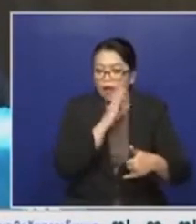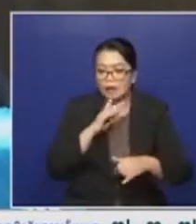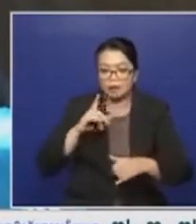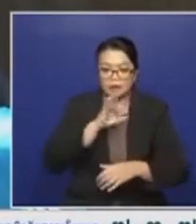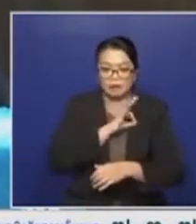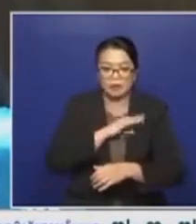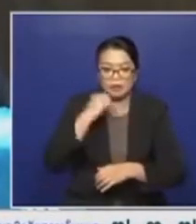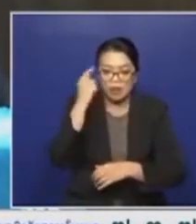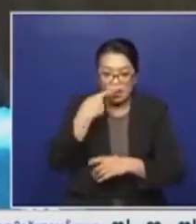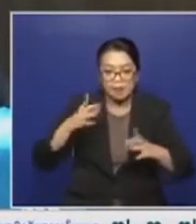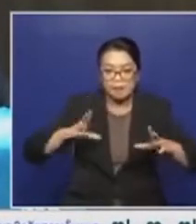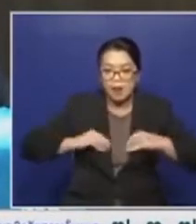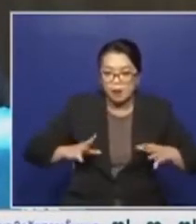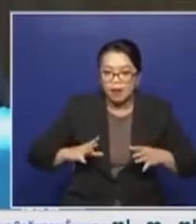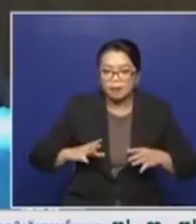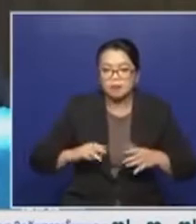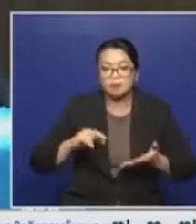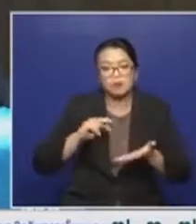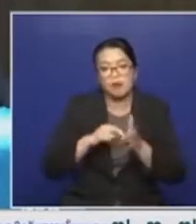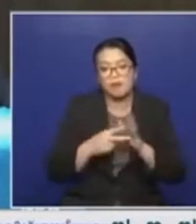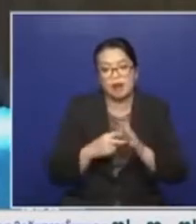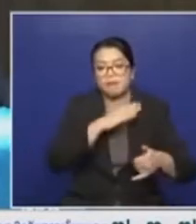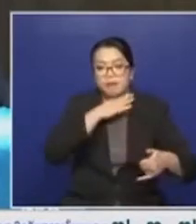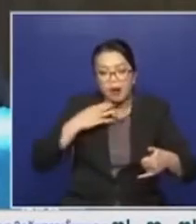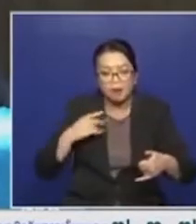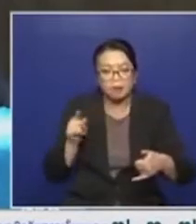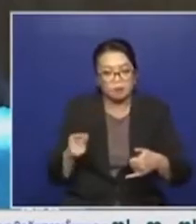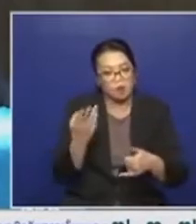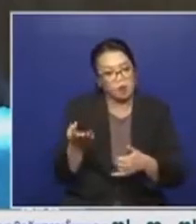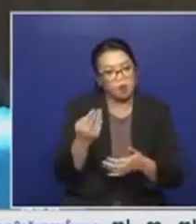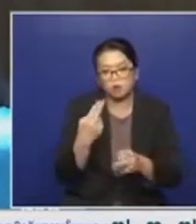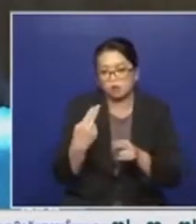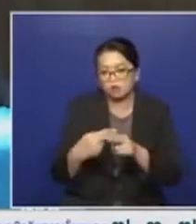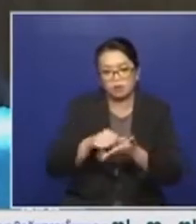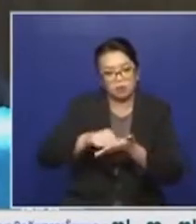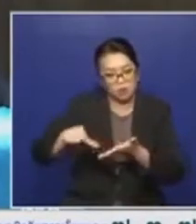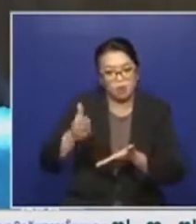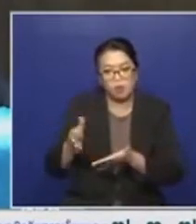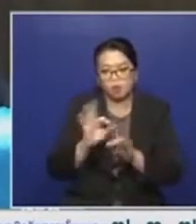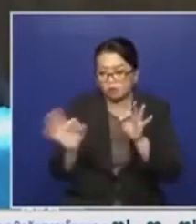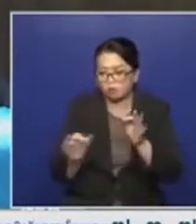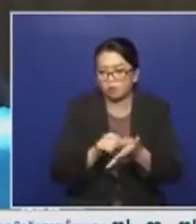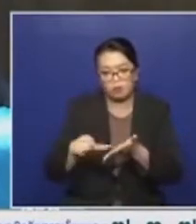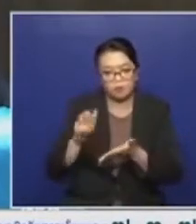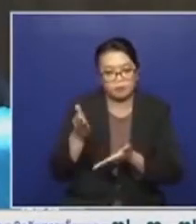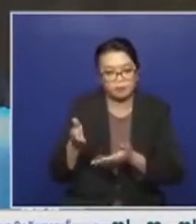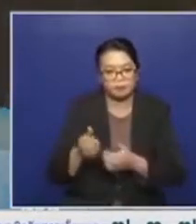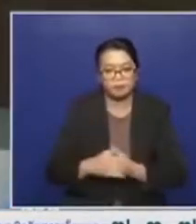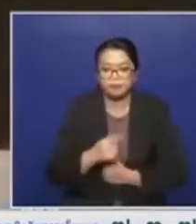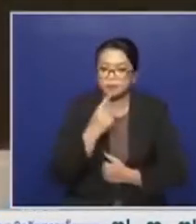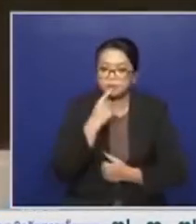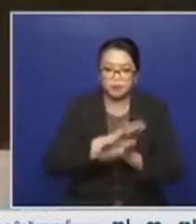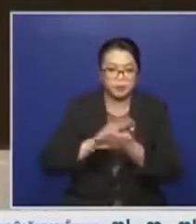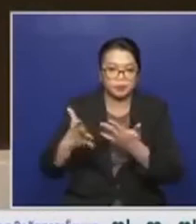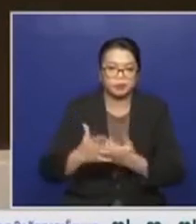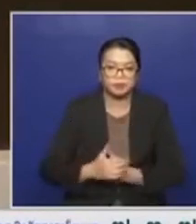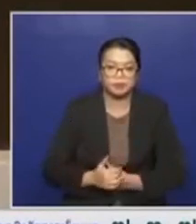ในห้องประชุมนี้นะครับซึ่งการเสียดสีเขาจะทำให้ตอบคำถามหน่อยครับผมนะครับ